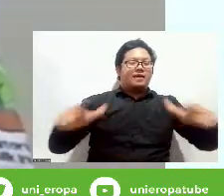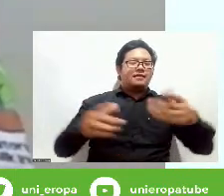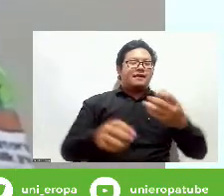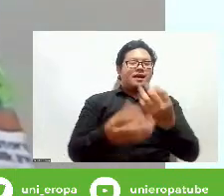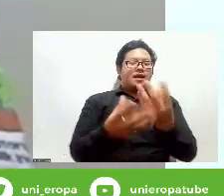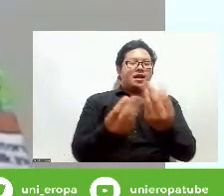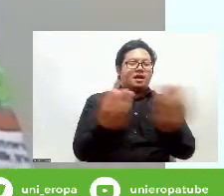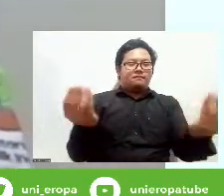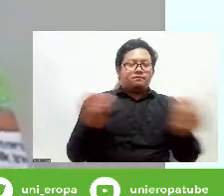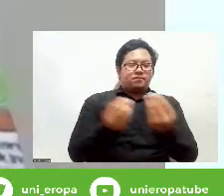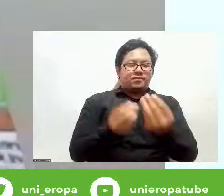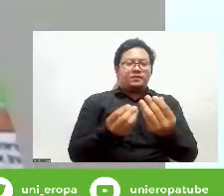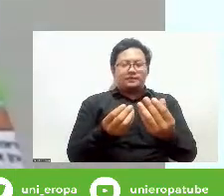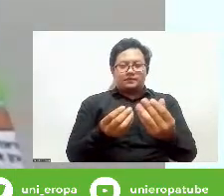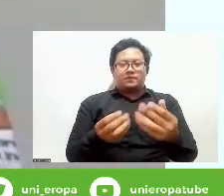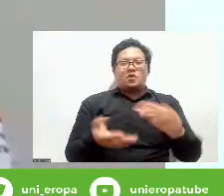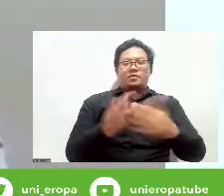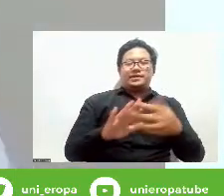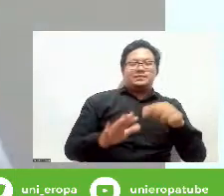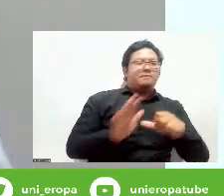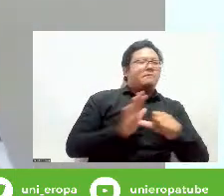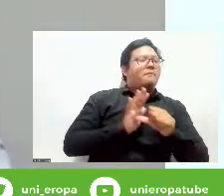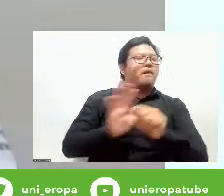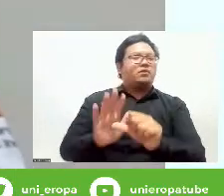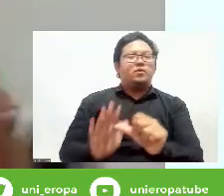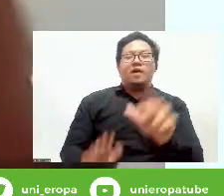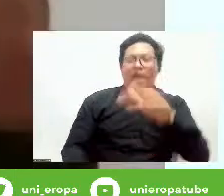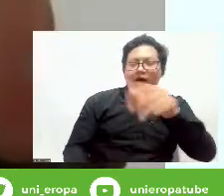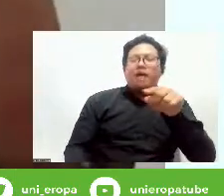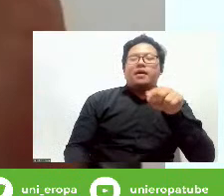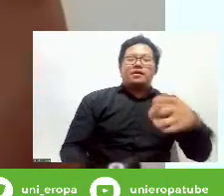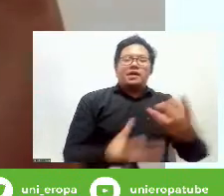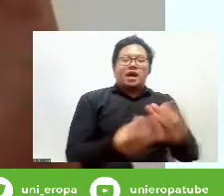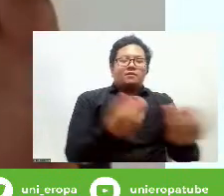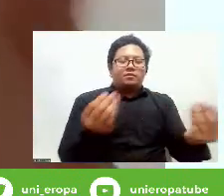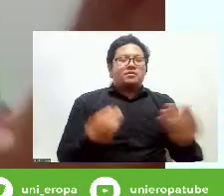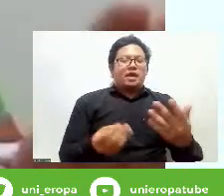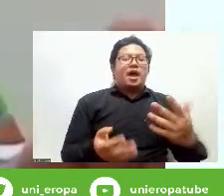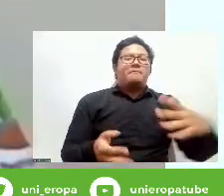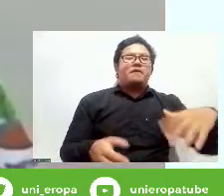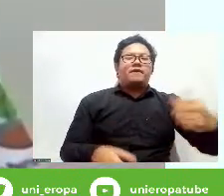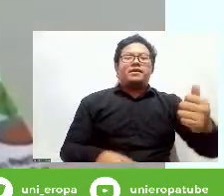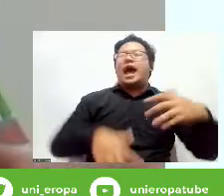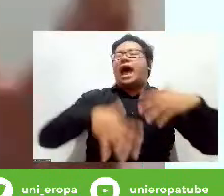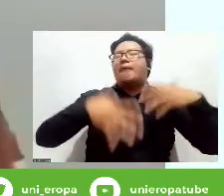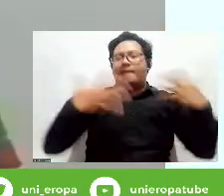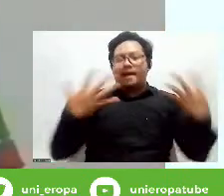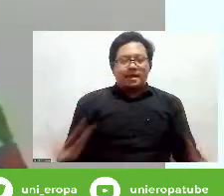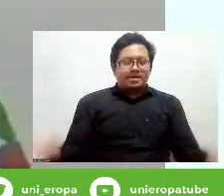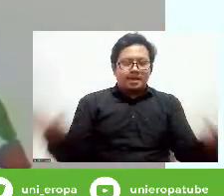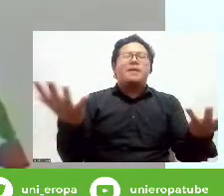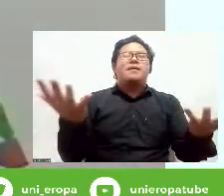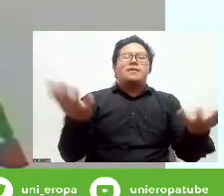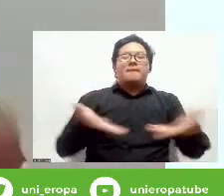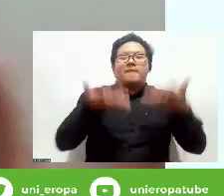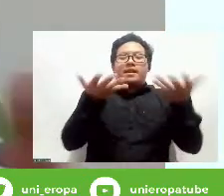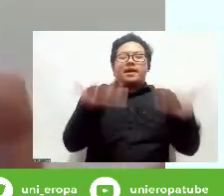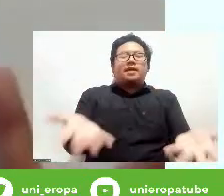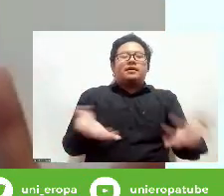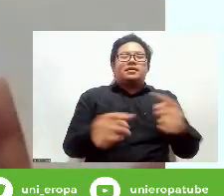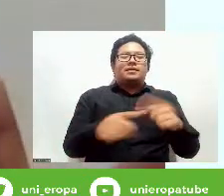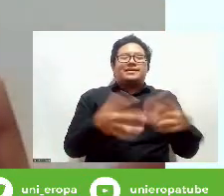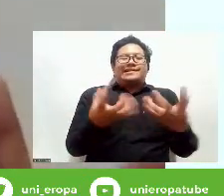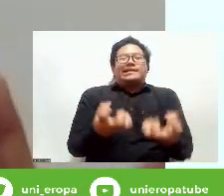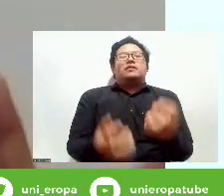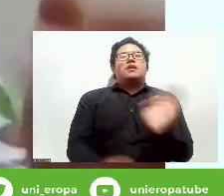memanfaatkan gambut adanya apa adanya tanpa dikeringkan dan menghasilkan banyak